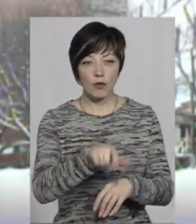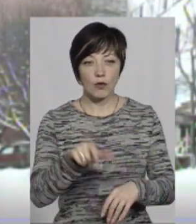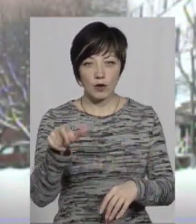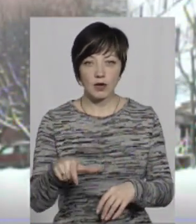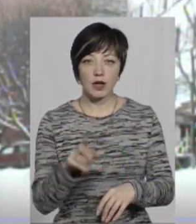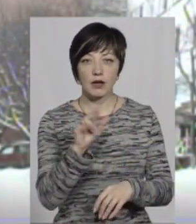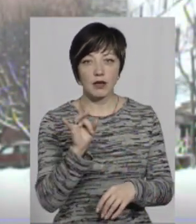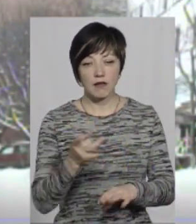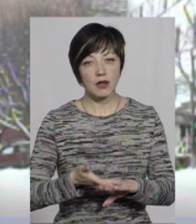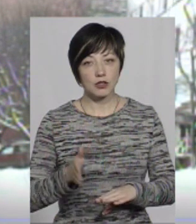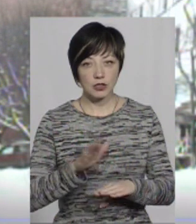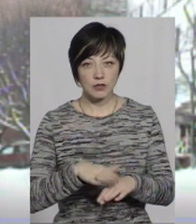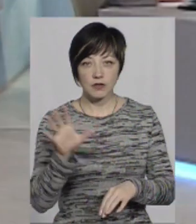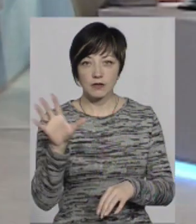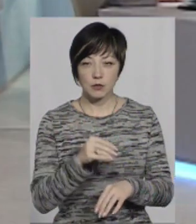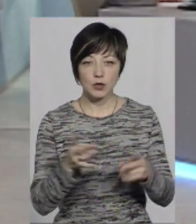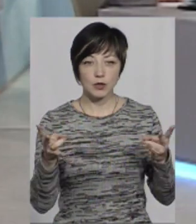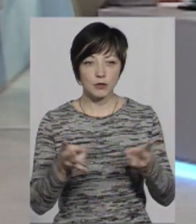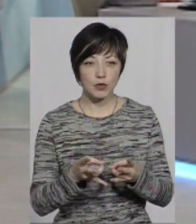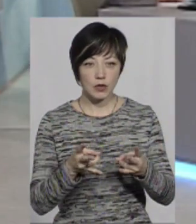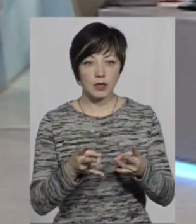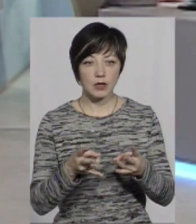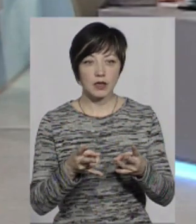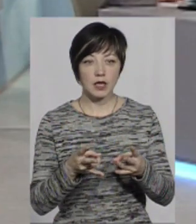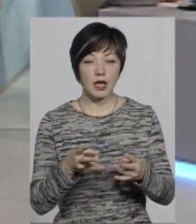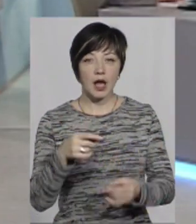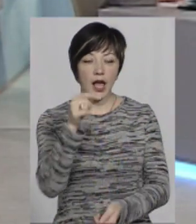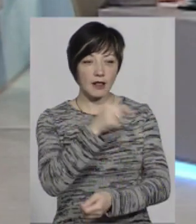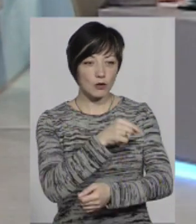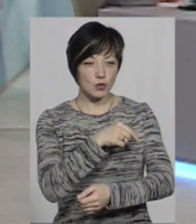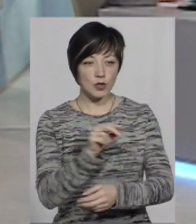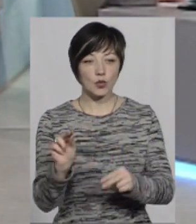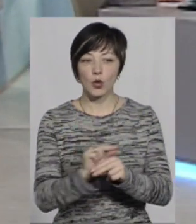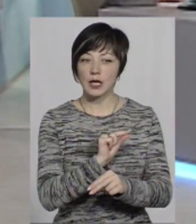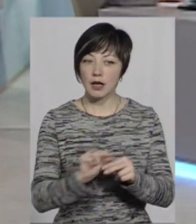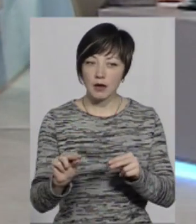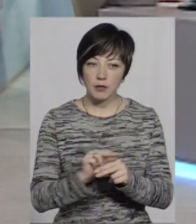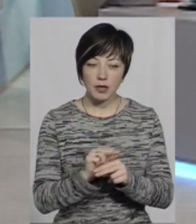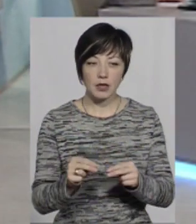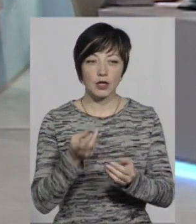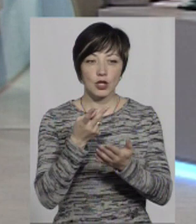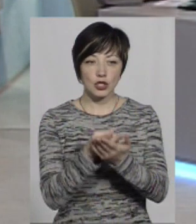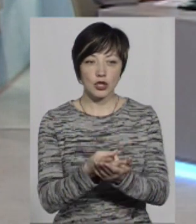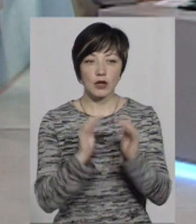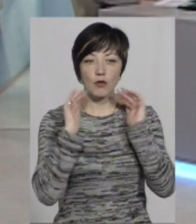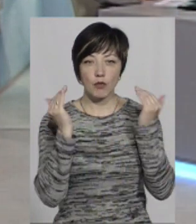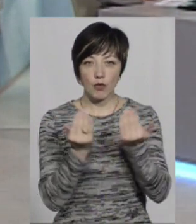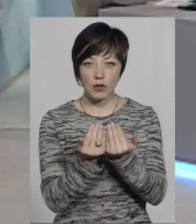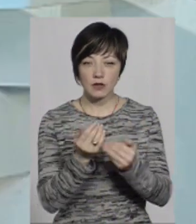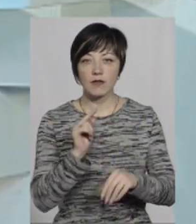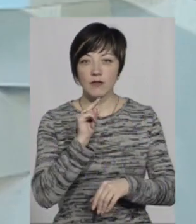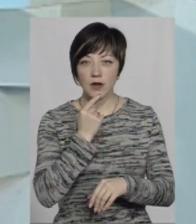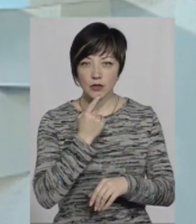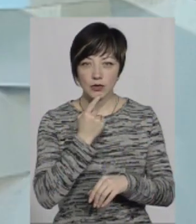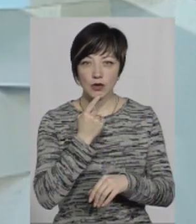скоро важкі, всі вони потребують інфузійної терапії. І, звичайно, вони лежать в боксі.